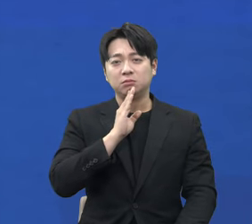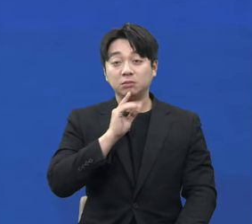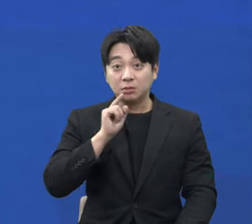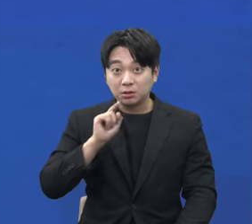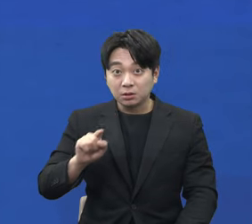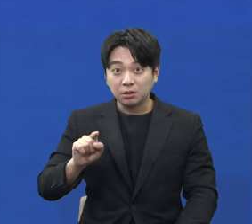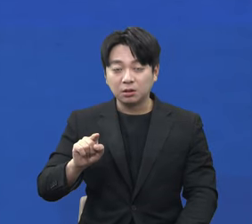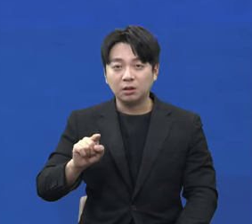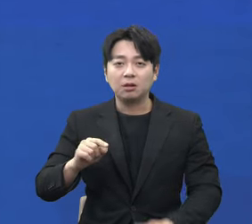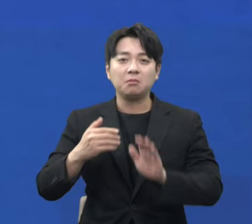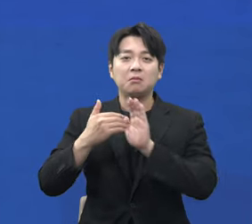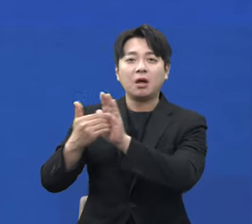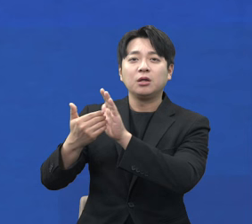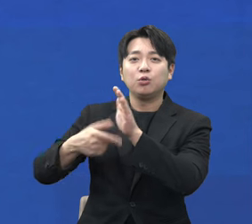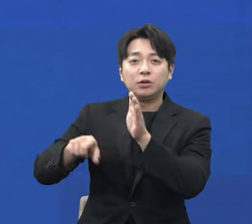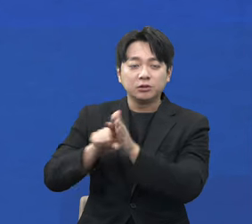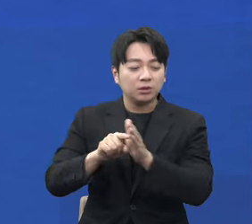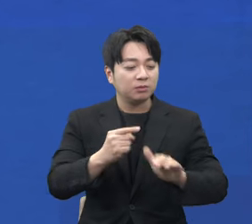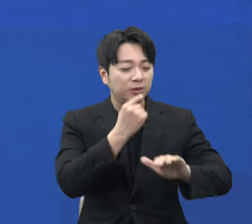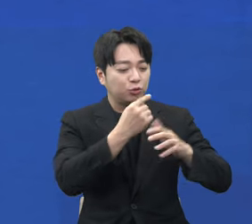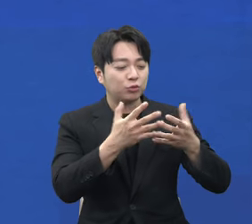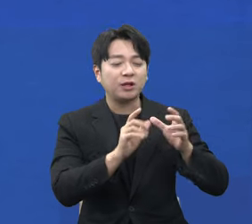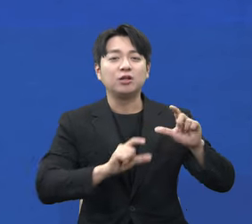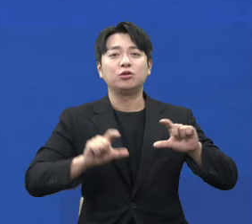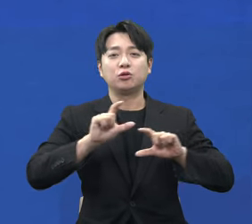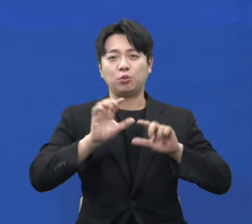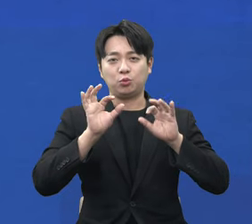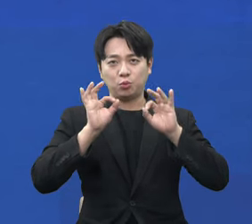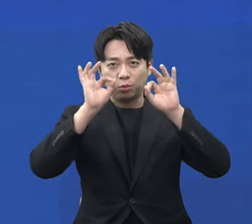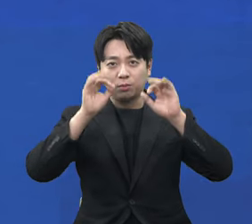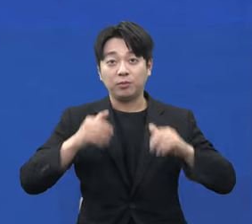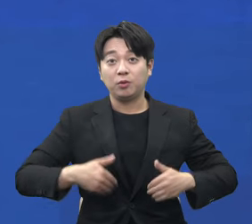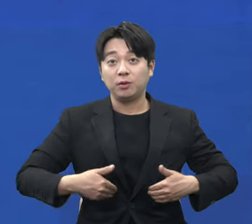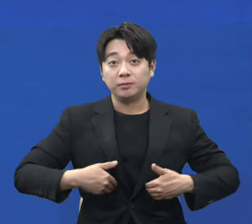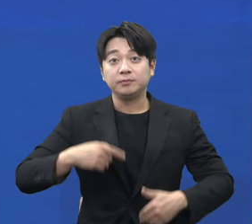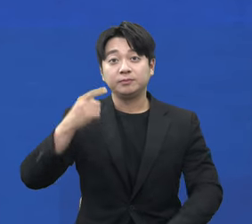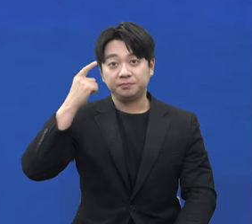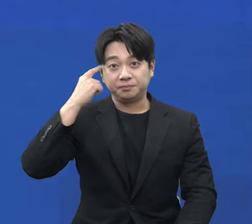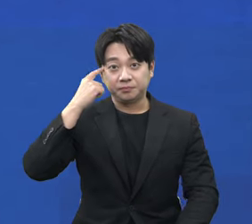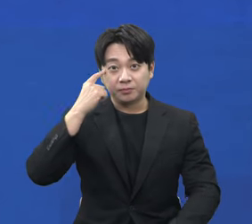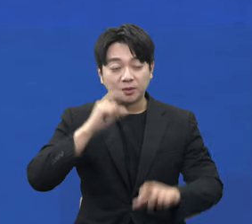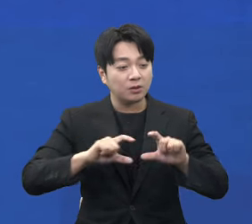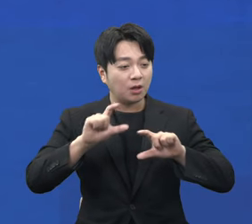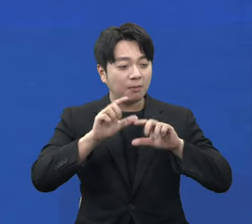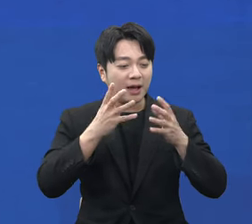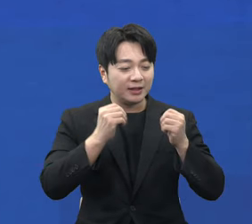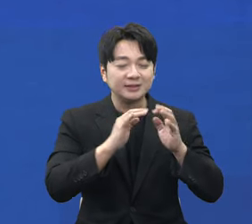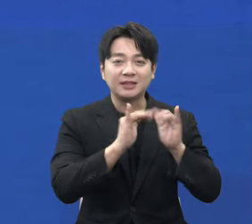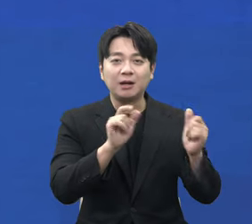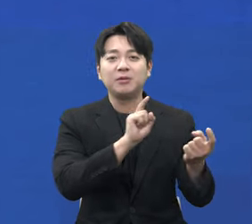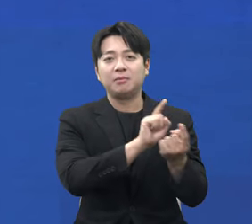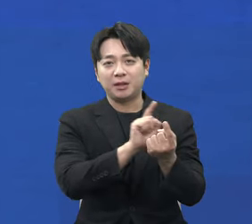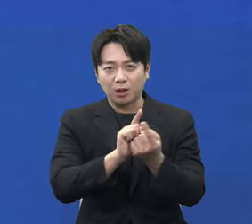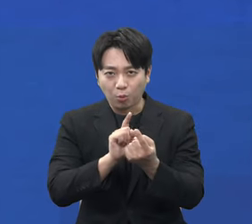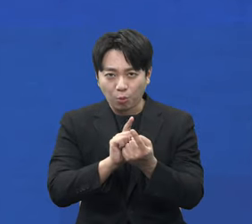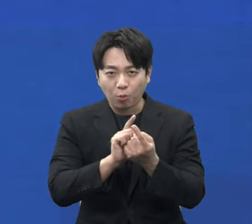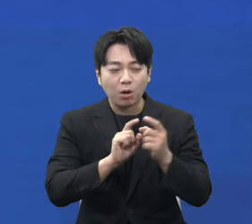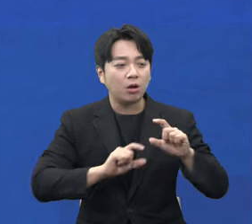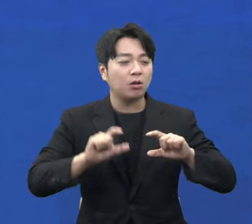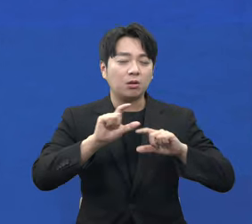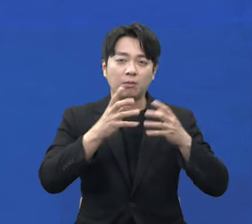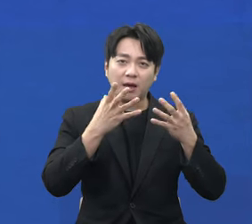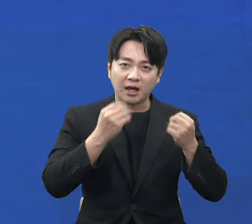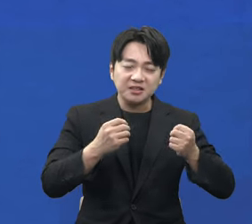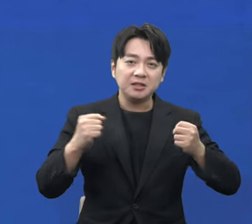우리 민주당이 더욱 분발해야겠구나. 더 많은 사람들을 만나고 더 많은 사람들이 민주당과 손을 잡을